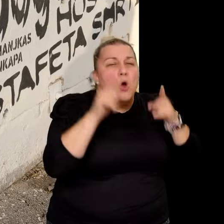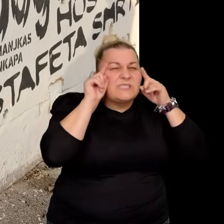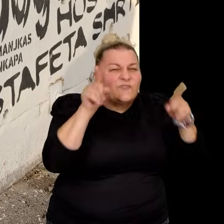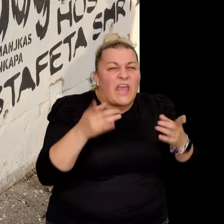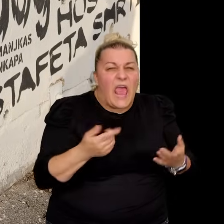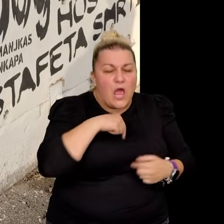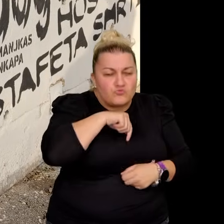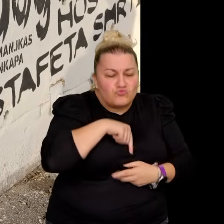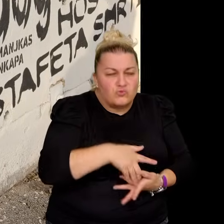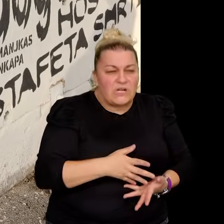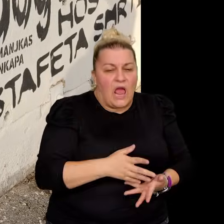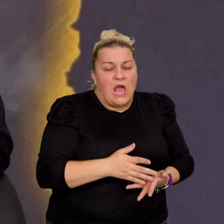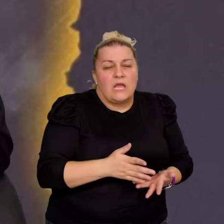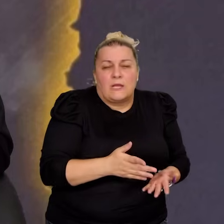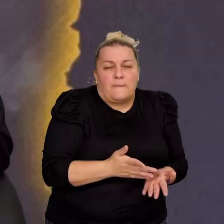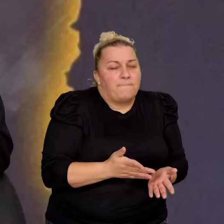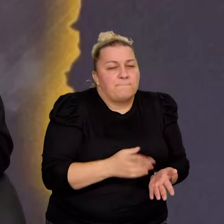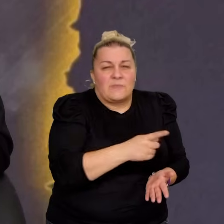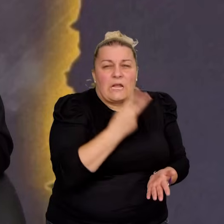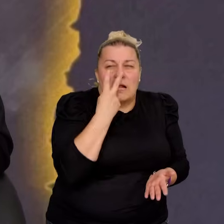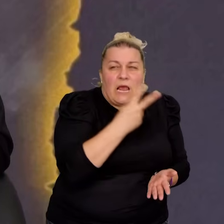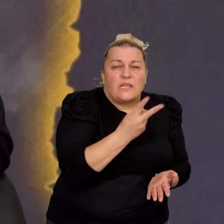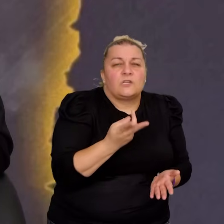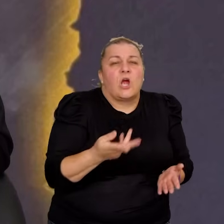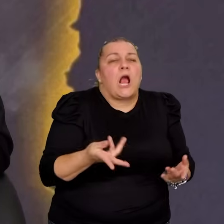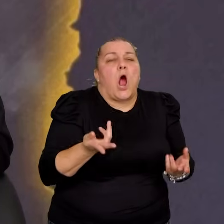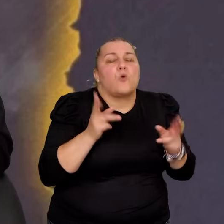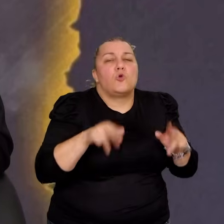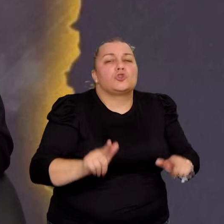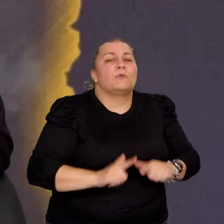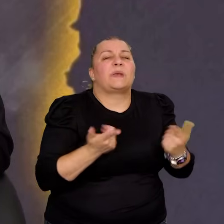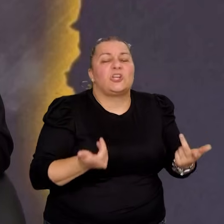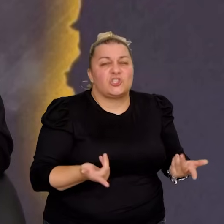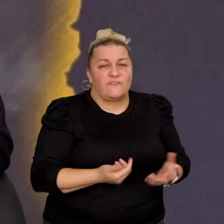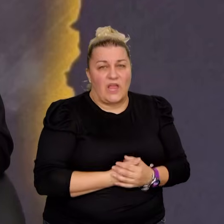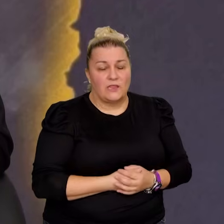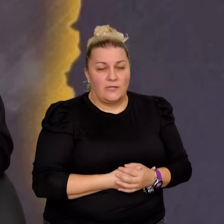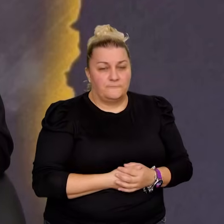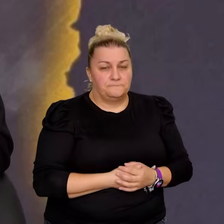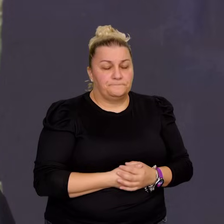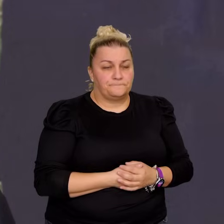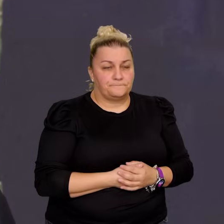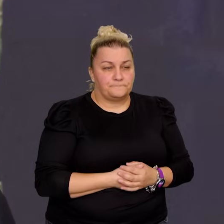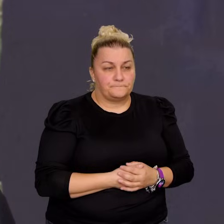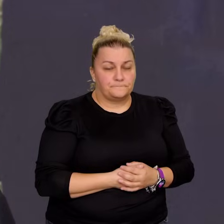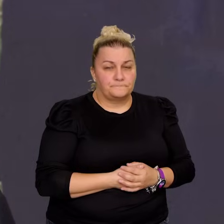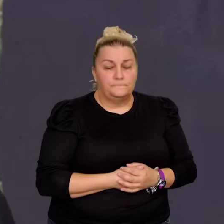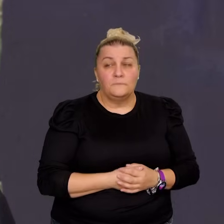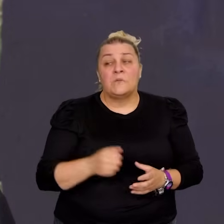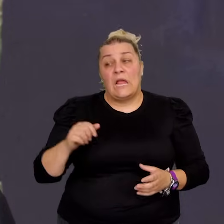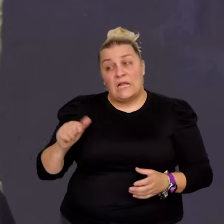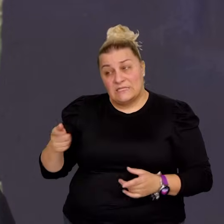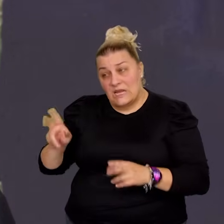na najmoguću nižu razinu i gledaš preživjeti. Da, jeste li imali